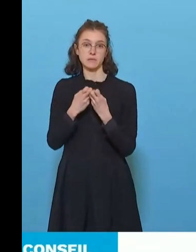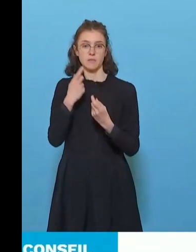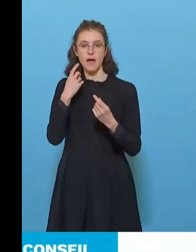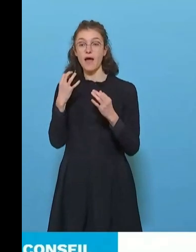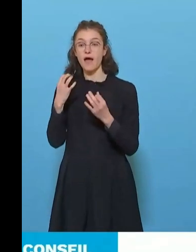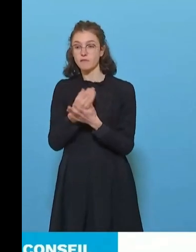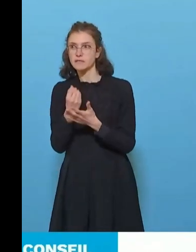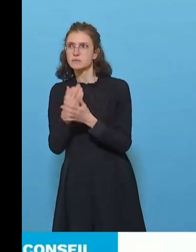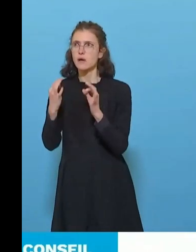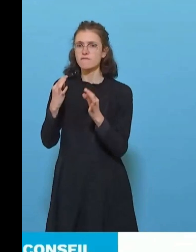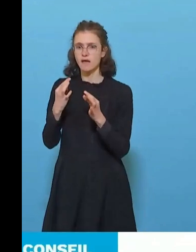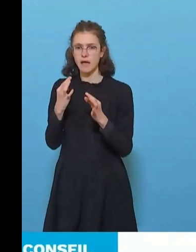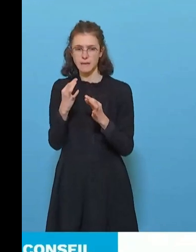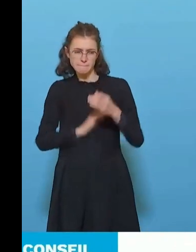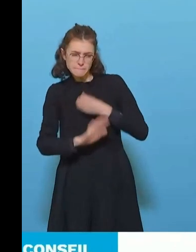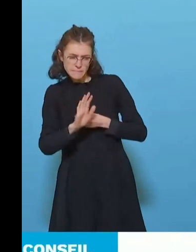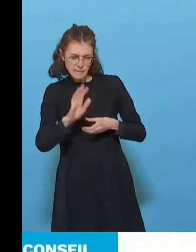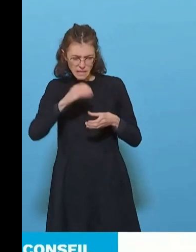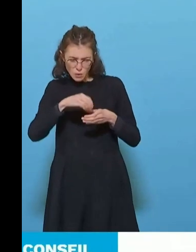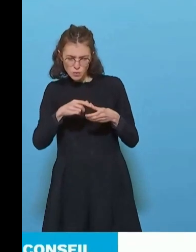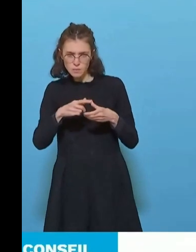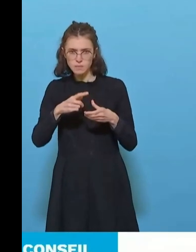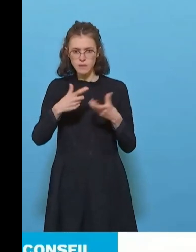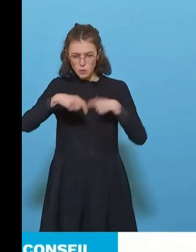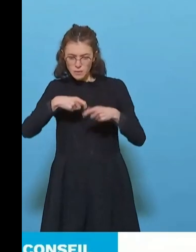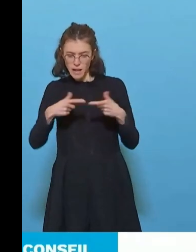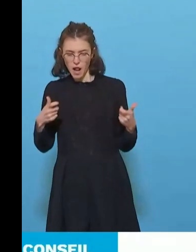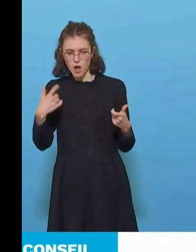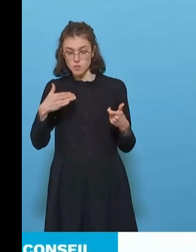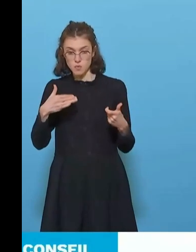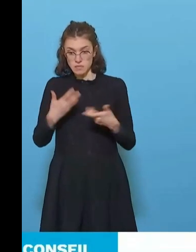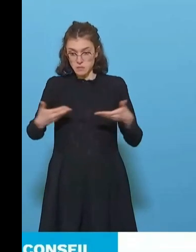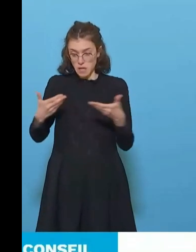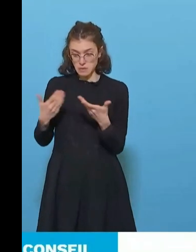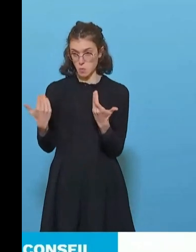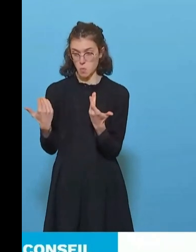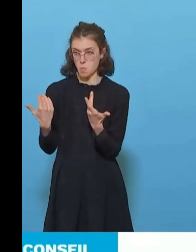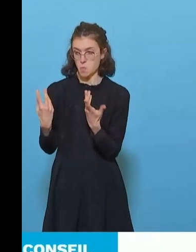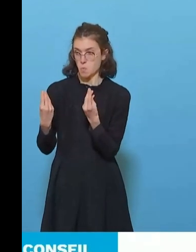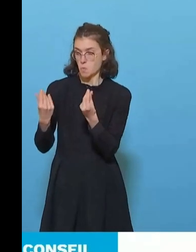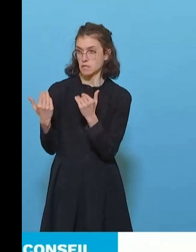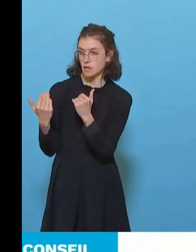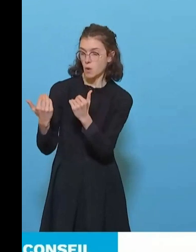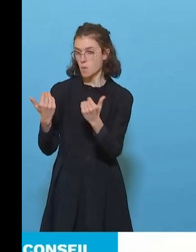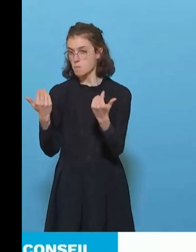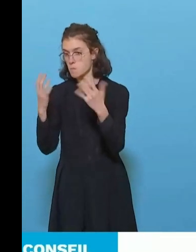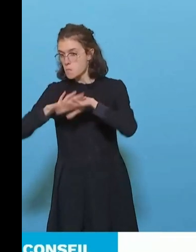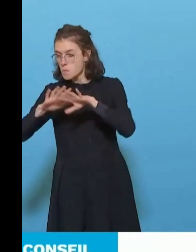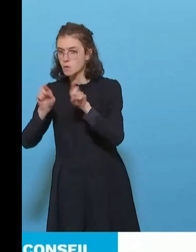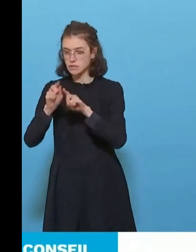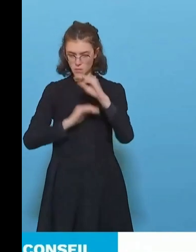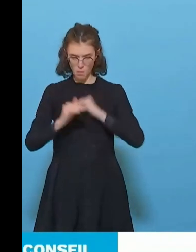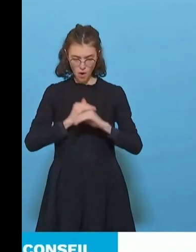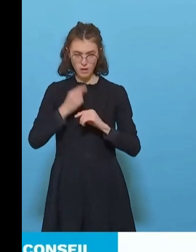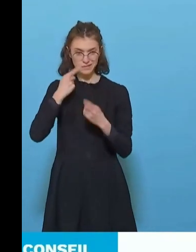ceux relatifs à la saignée en cours sur le front de l'emploi, avec la multiplication des plans de licenciement sur